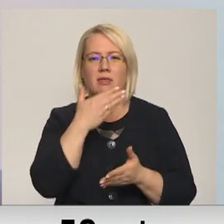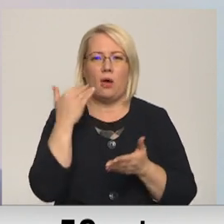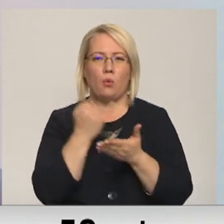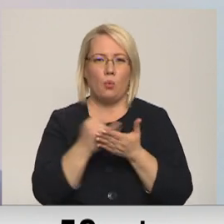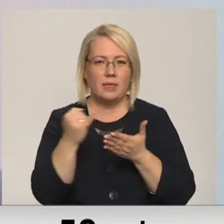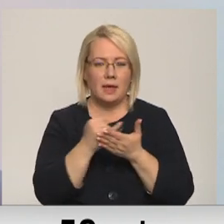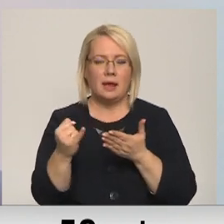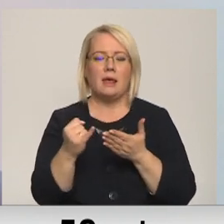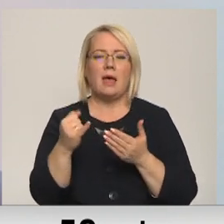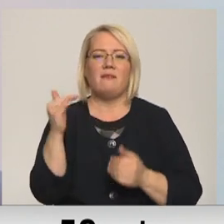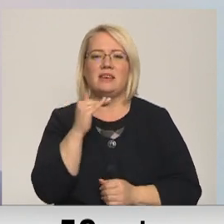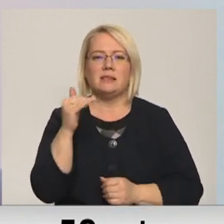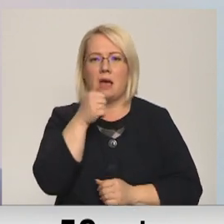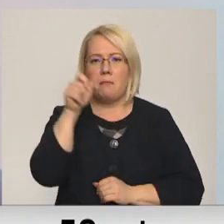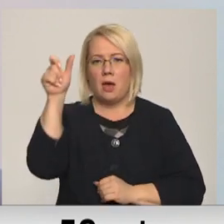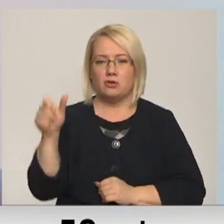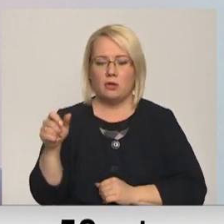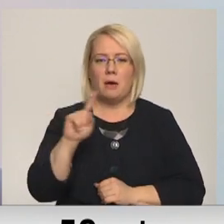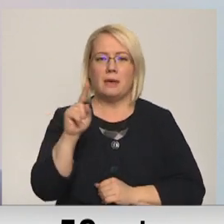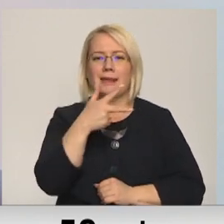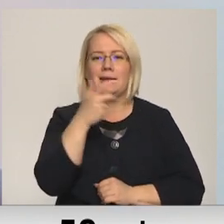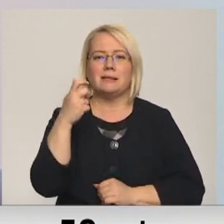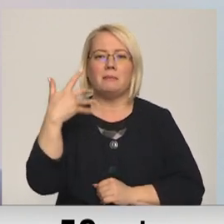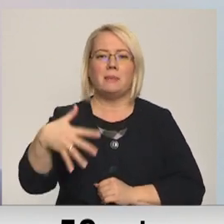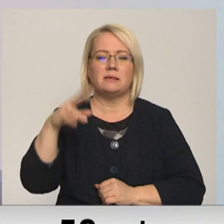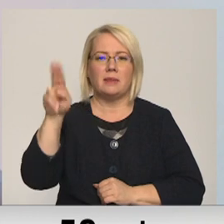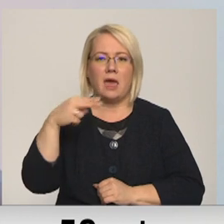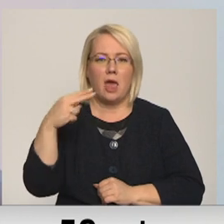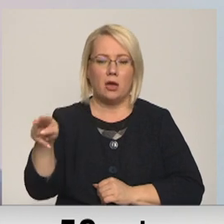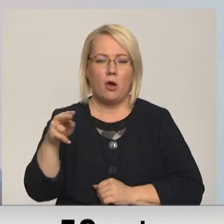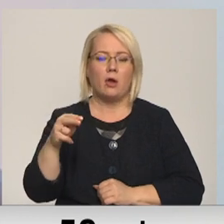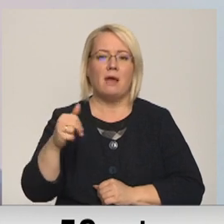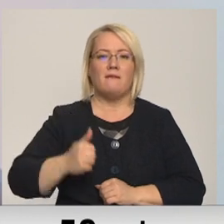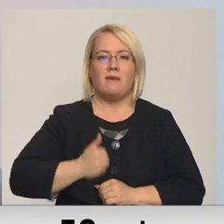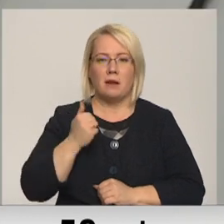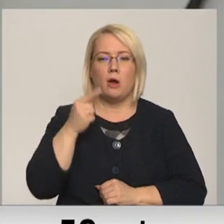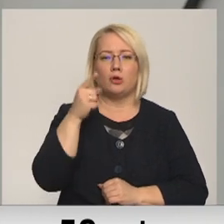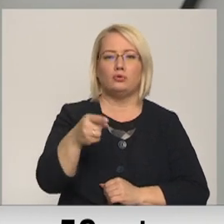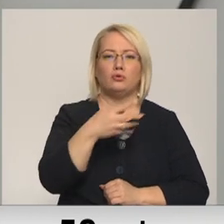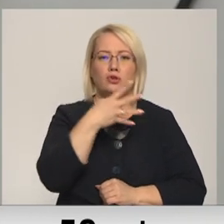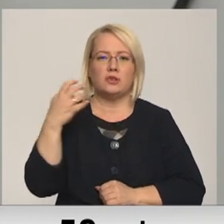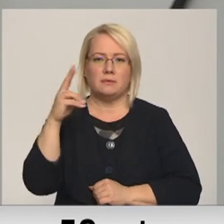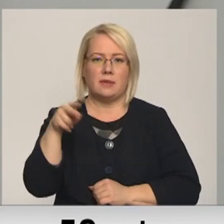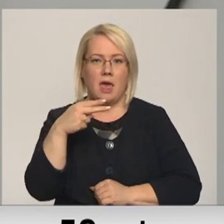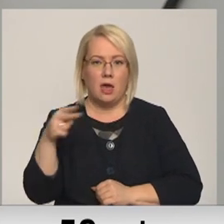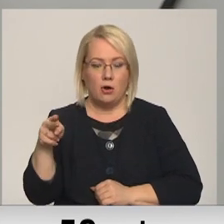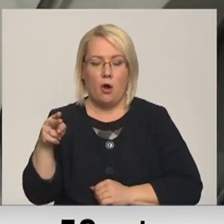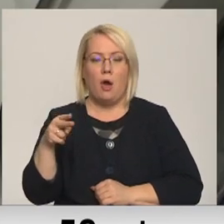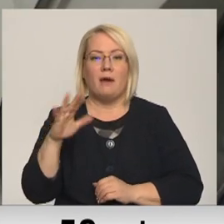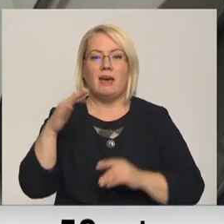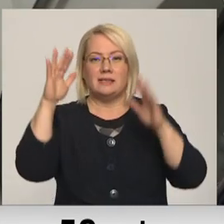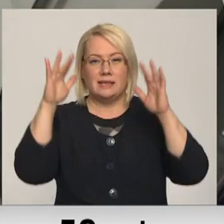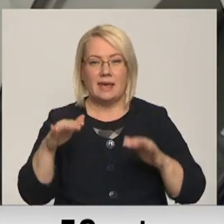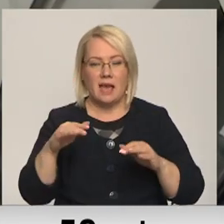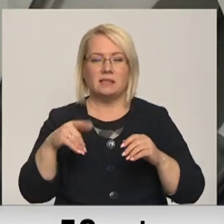var fiziskām personām sasniegt 350 eiro, juridiskām personām 1400 eiro. Turklāt, ja sniegs vai ledus